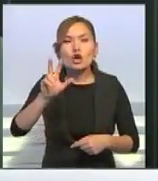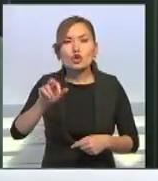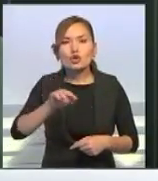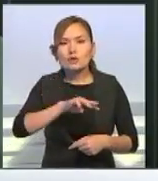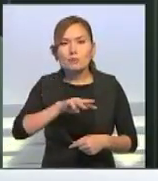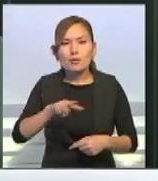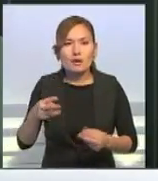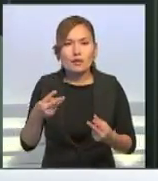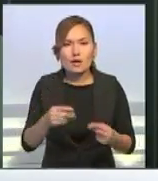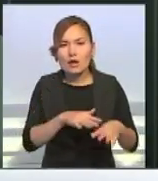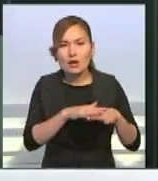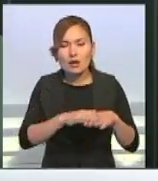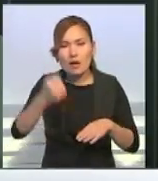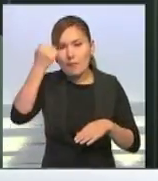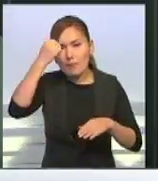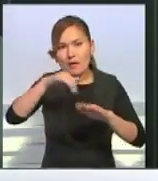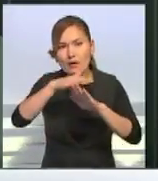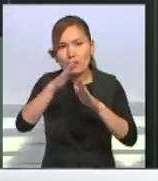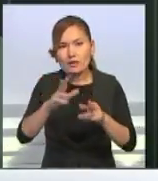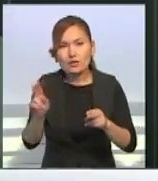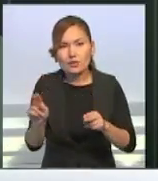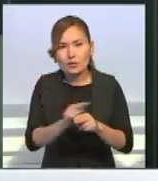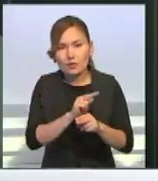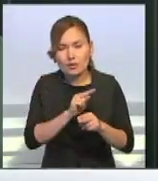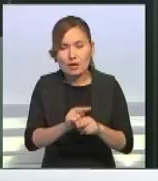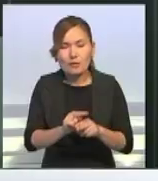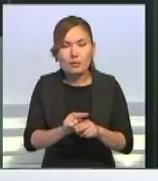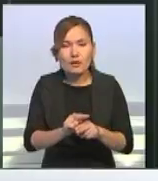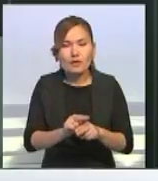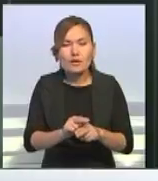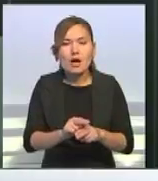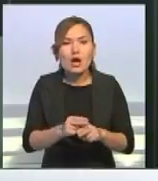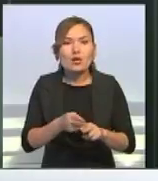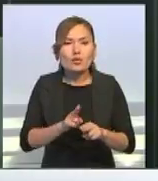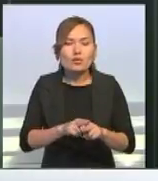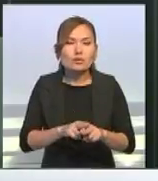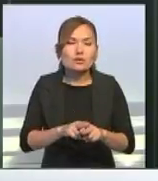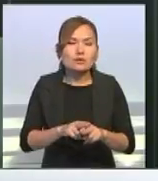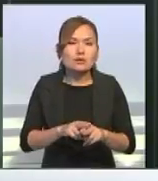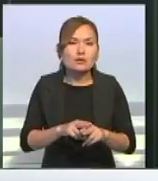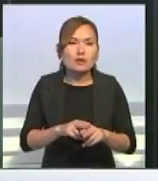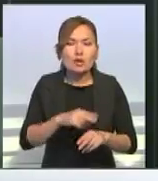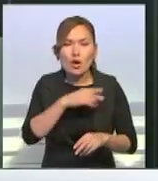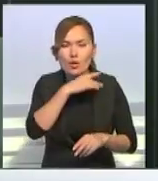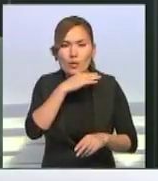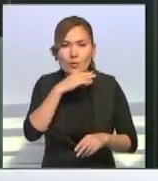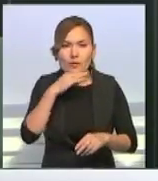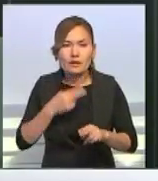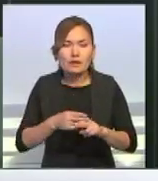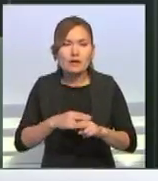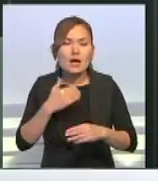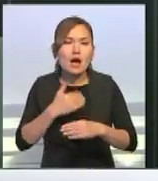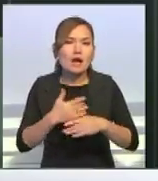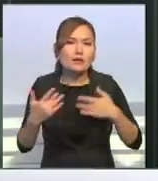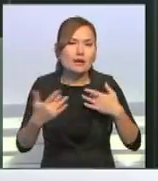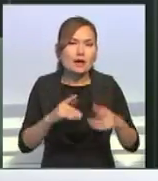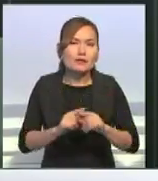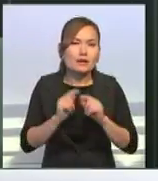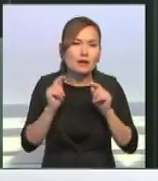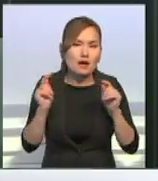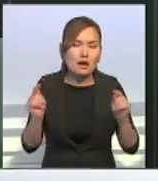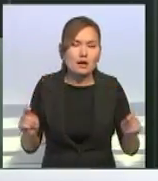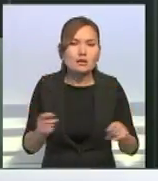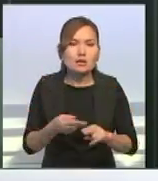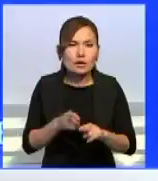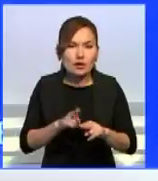Батыр бабалар мемориалдық мұражайын ашты. Оның ішіндегі экспонаттарды барлығында жинастырып, қазір